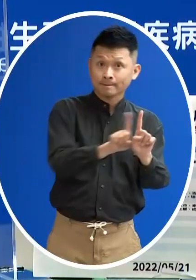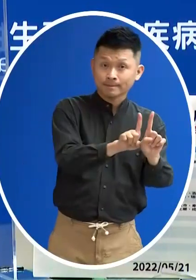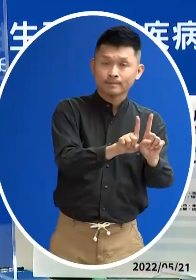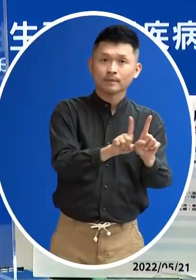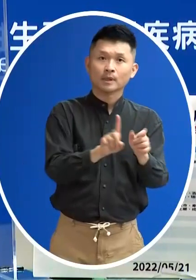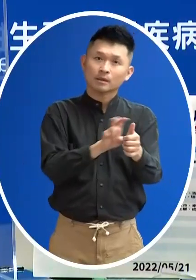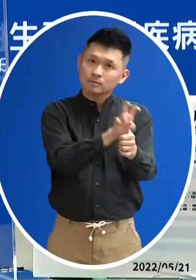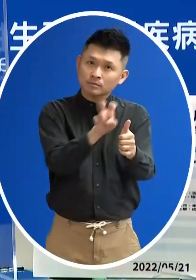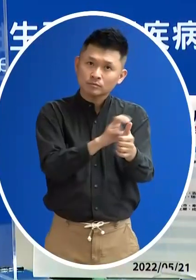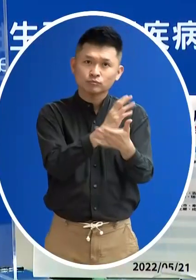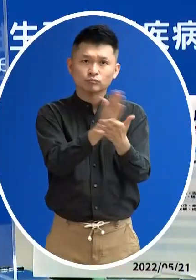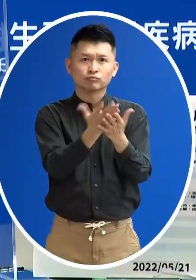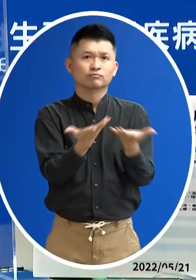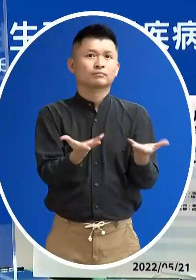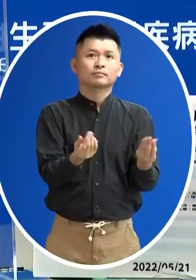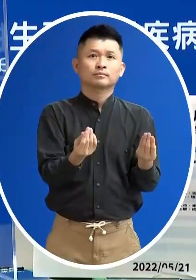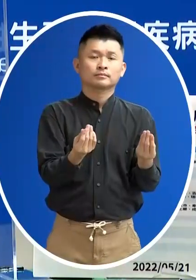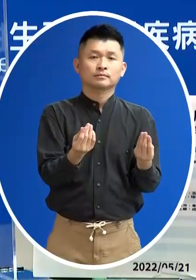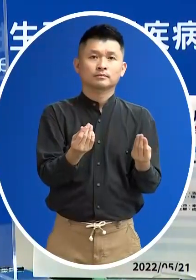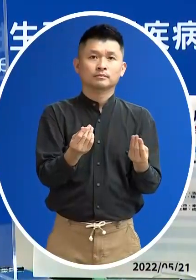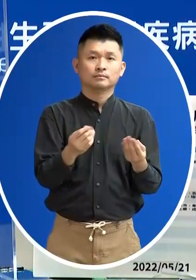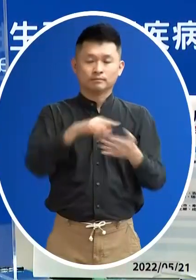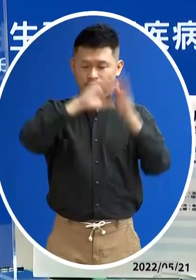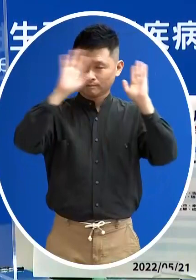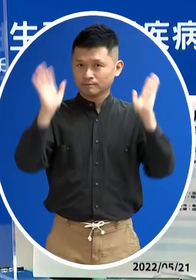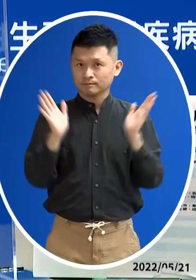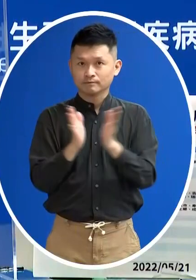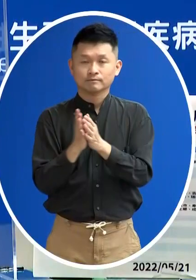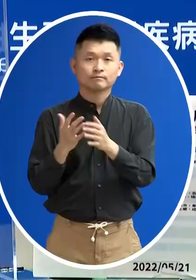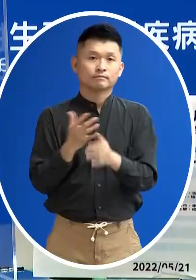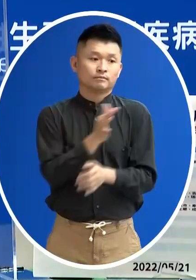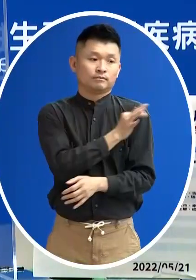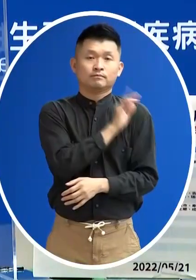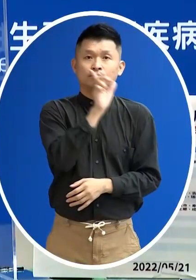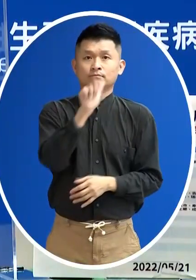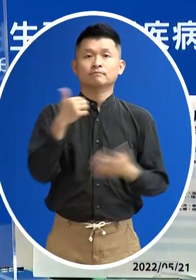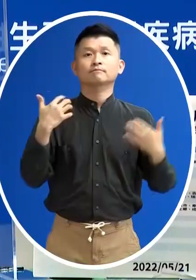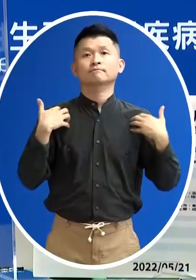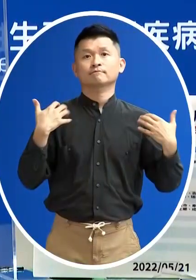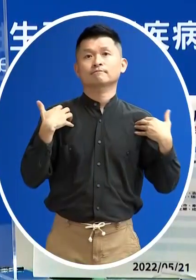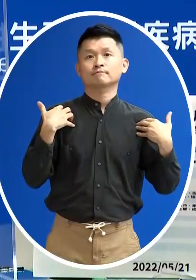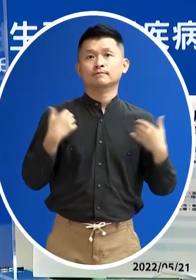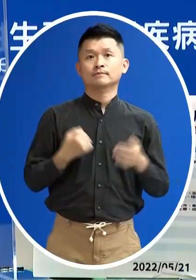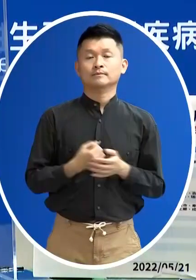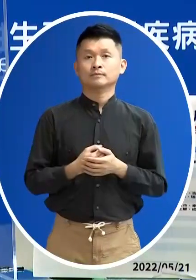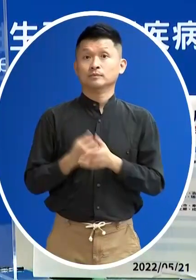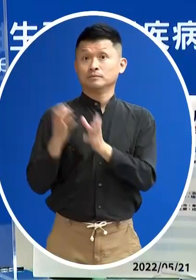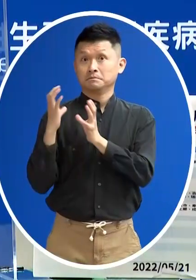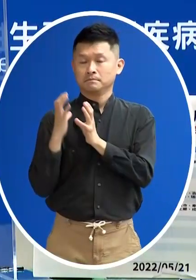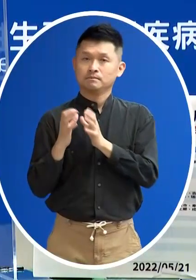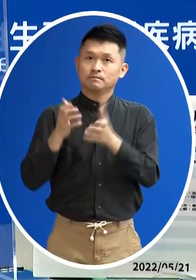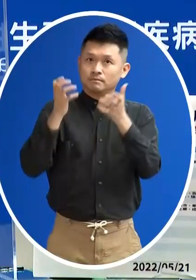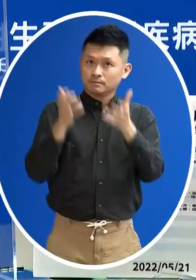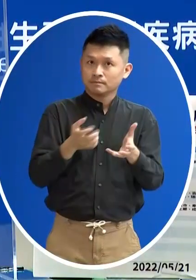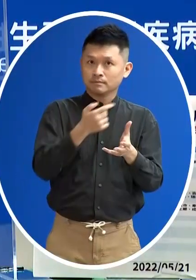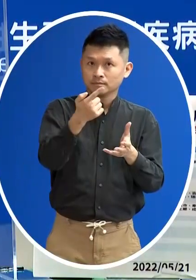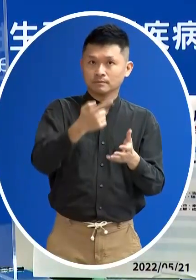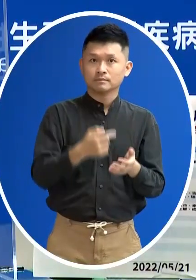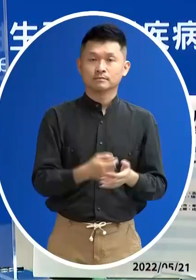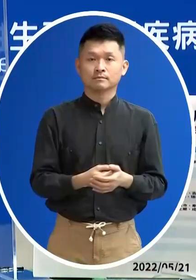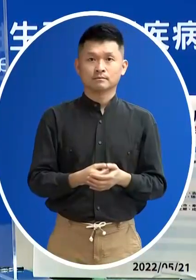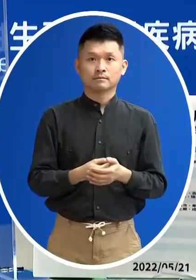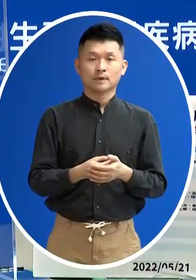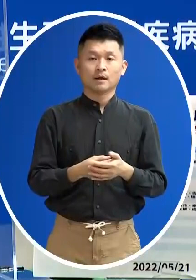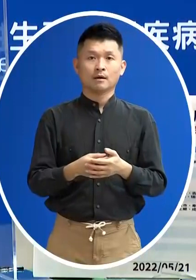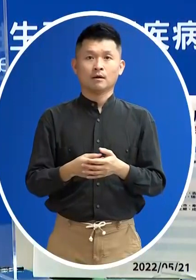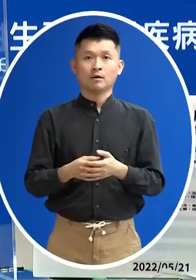他的照顾都没有，都要由护理师来直接来照顾，所以相对的负荷就比较重，所以就规定